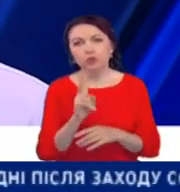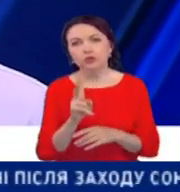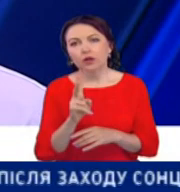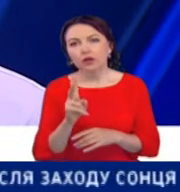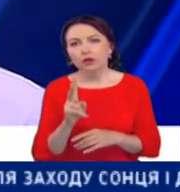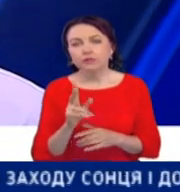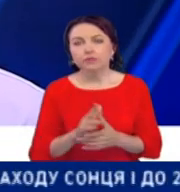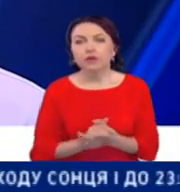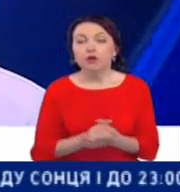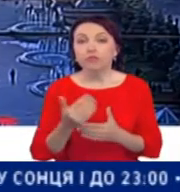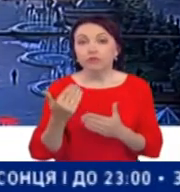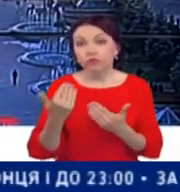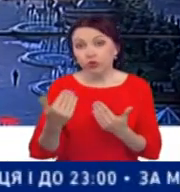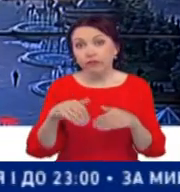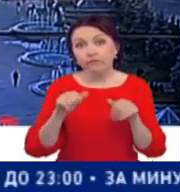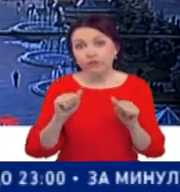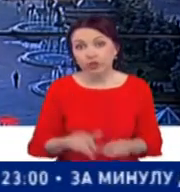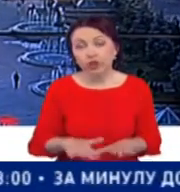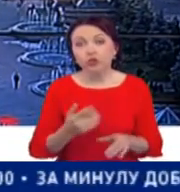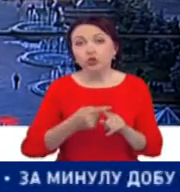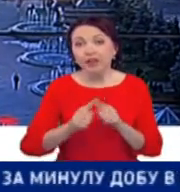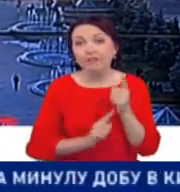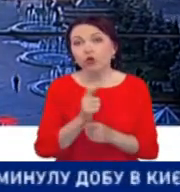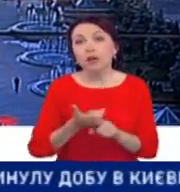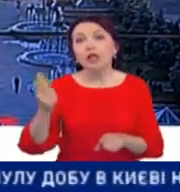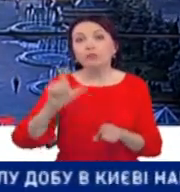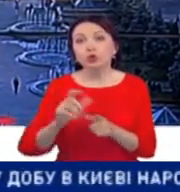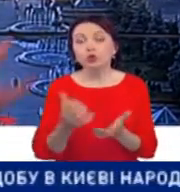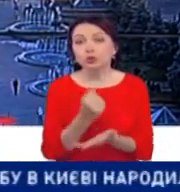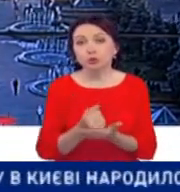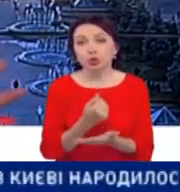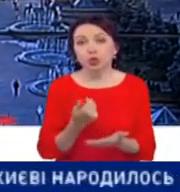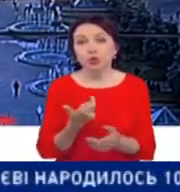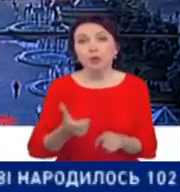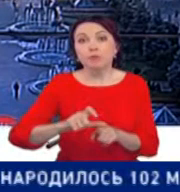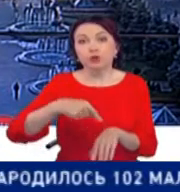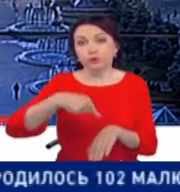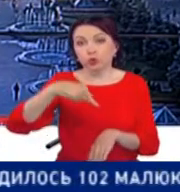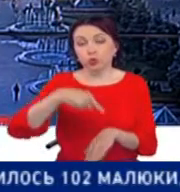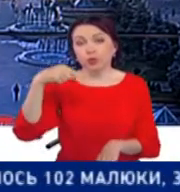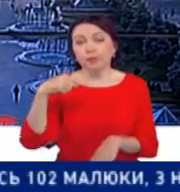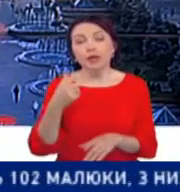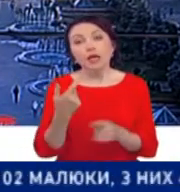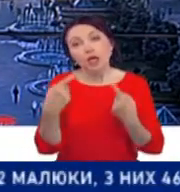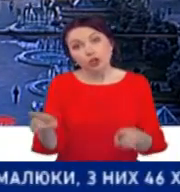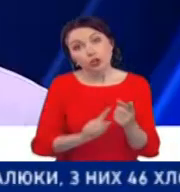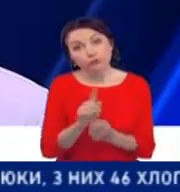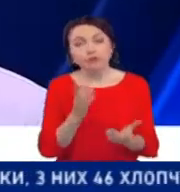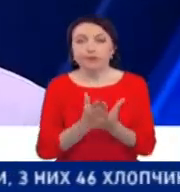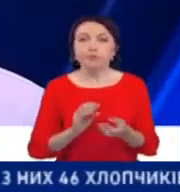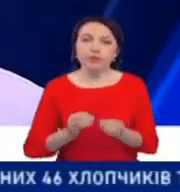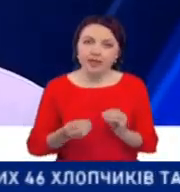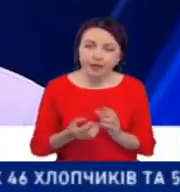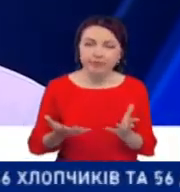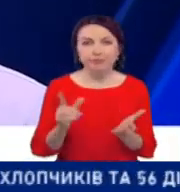Принаймні, вони визначають, що в нас ця реформа найбільш успішна, бо вона ніби найбільш відчутна. Інші реформи, ну, тут є проблеми, звичайно, і